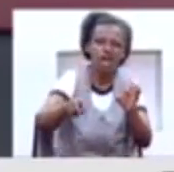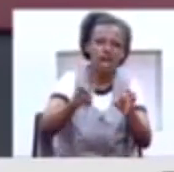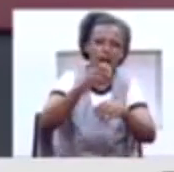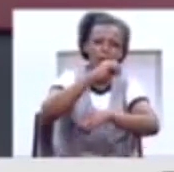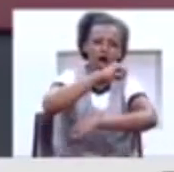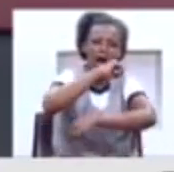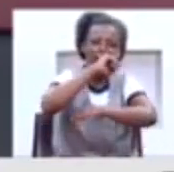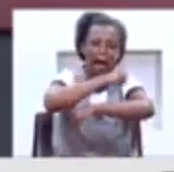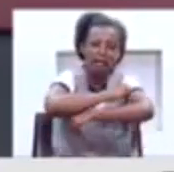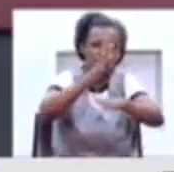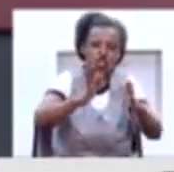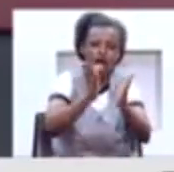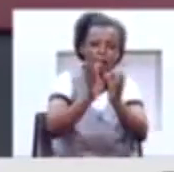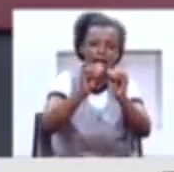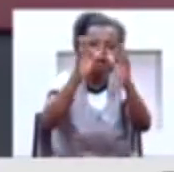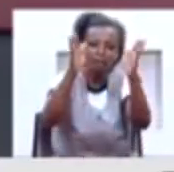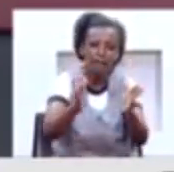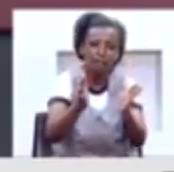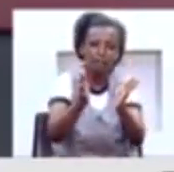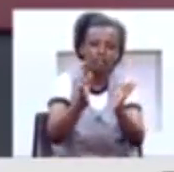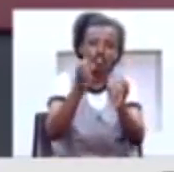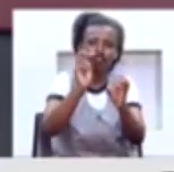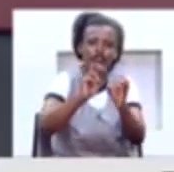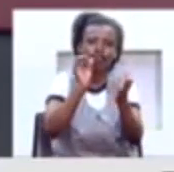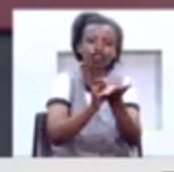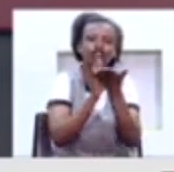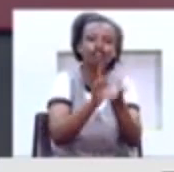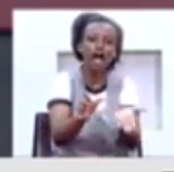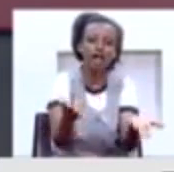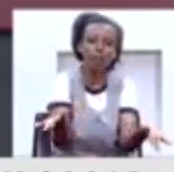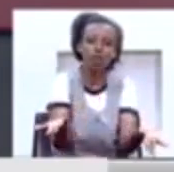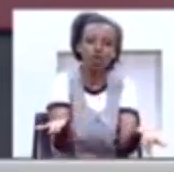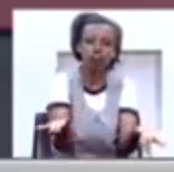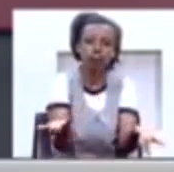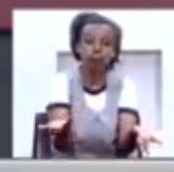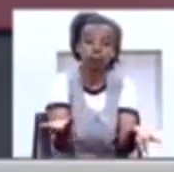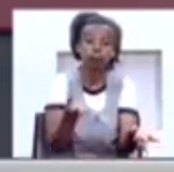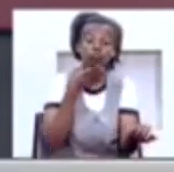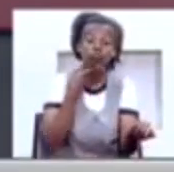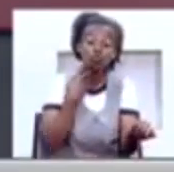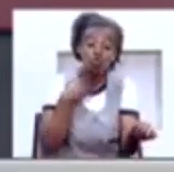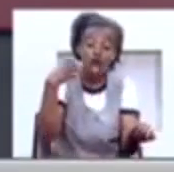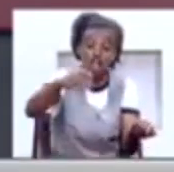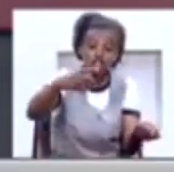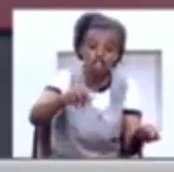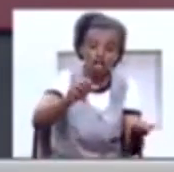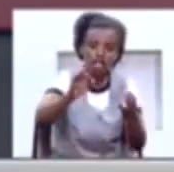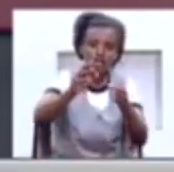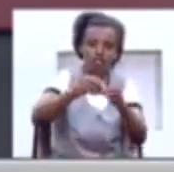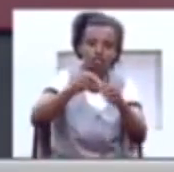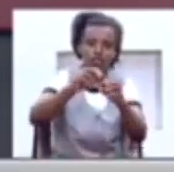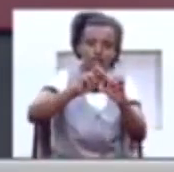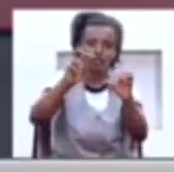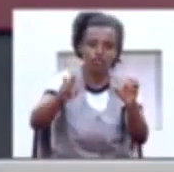n'abanyeshuri b'abatutsi abyandika atya sinyisoma yose ndasoma agace gato cyane ati turashaka ko abazasohoka muri